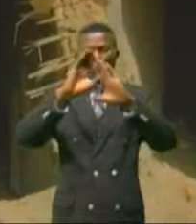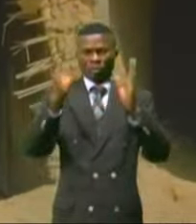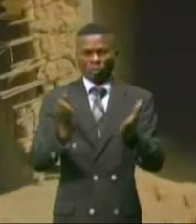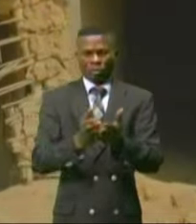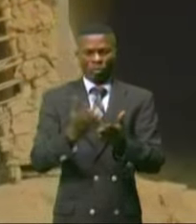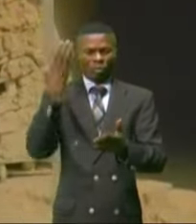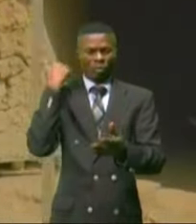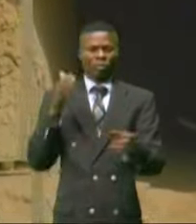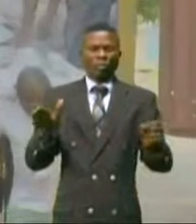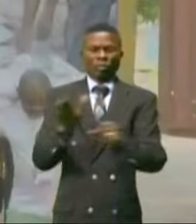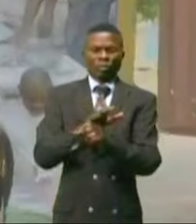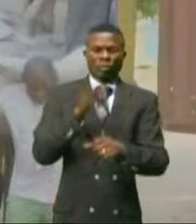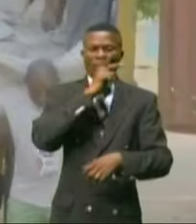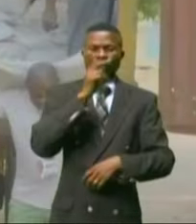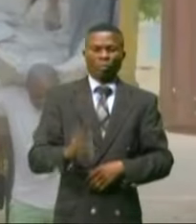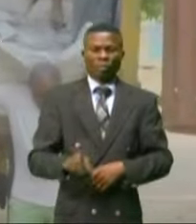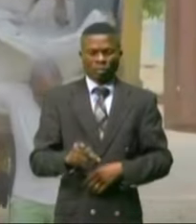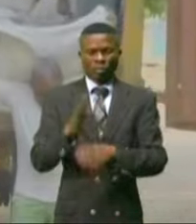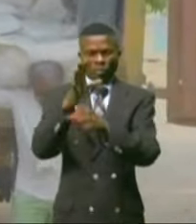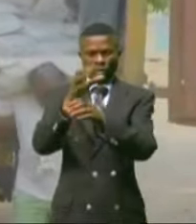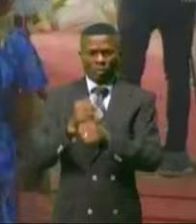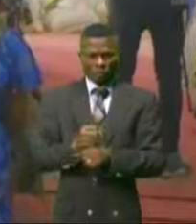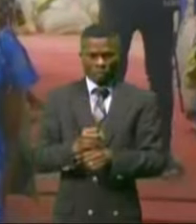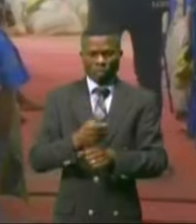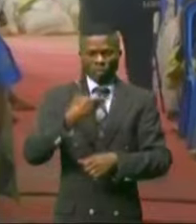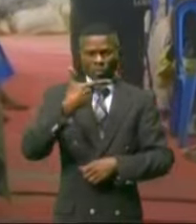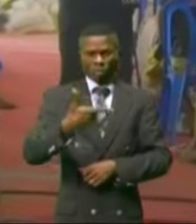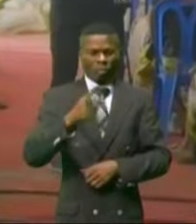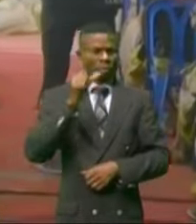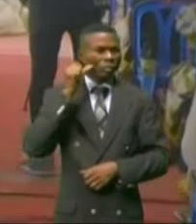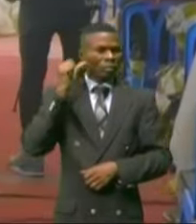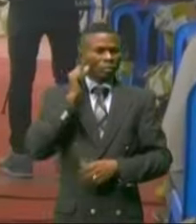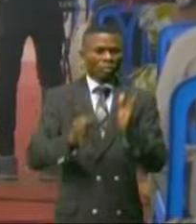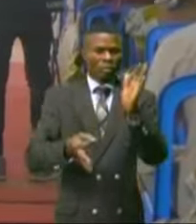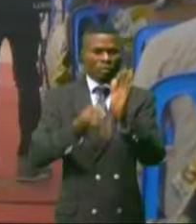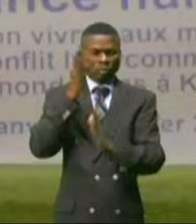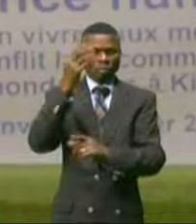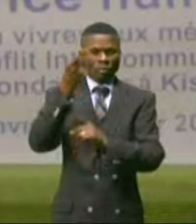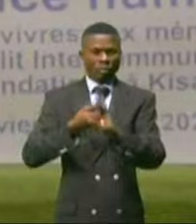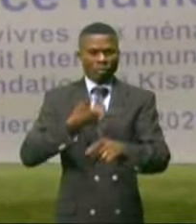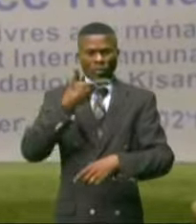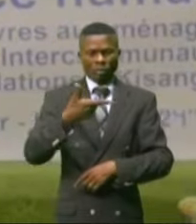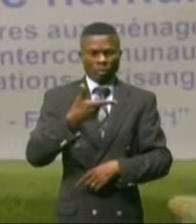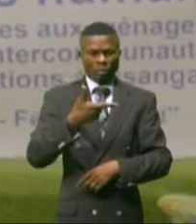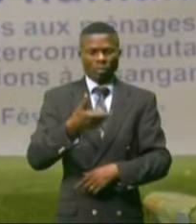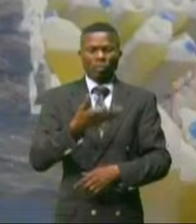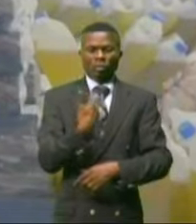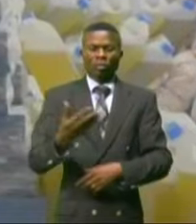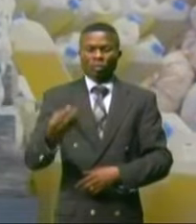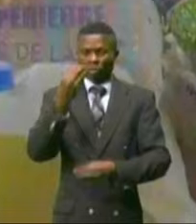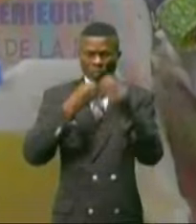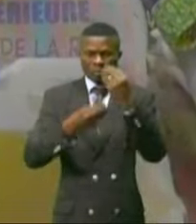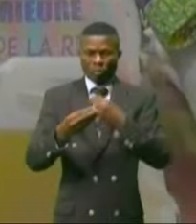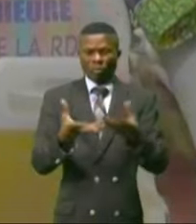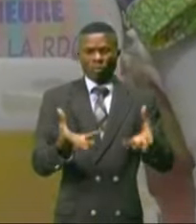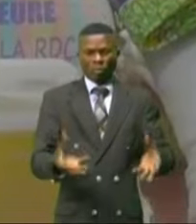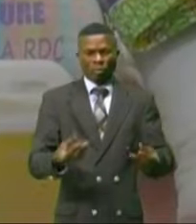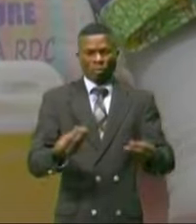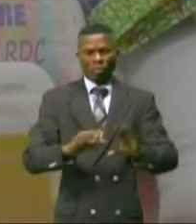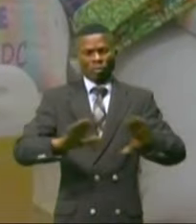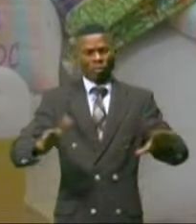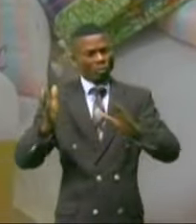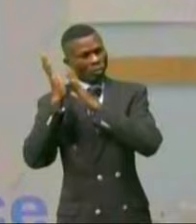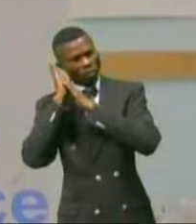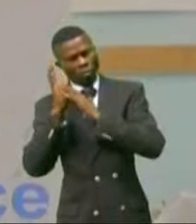les inondations à Kisangani ont bénéficié ce mardi 13 février 2024 d'une assistance humanitaire en vivre et non vivre